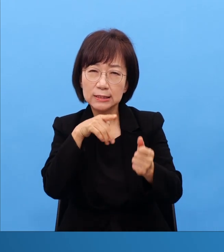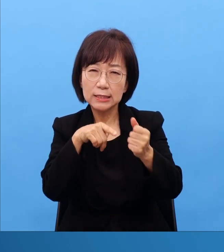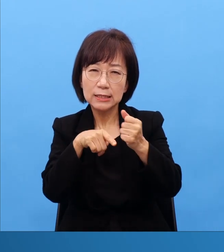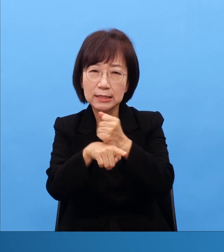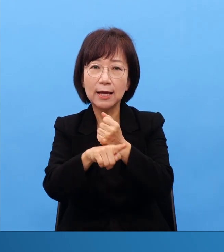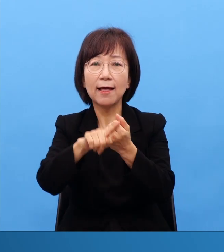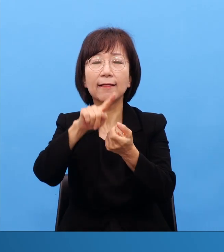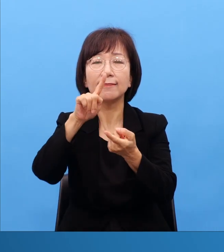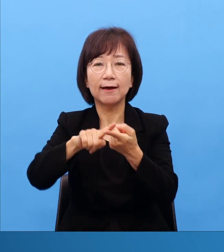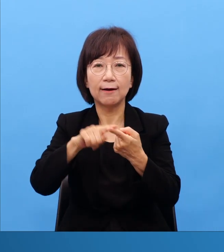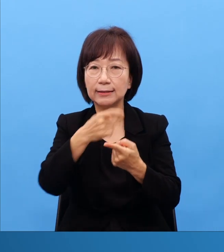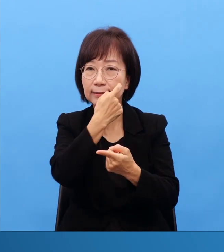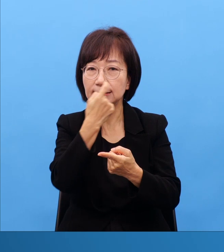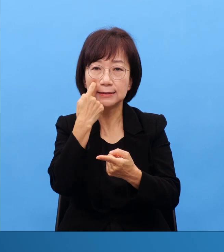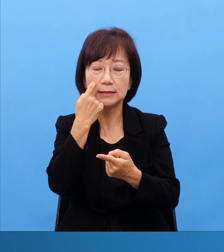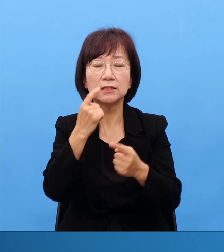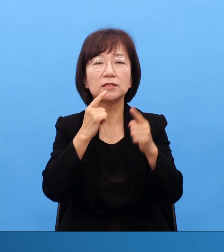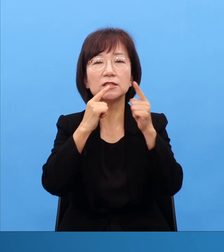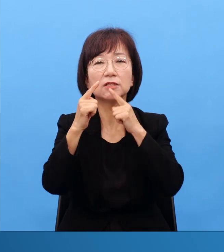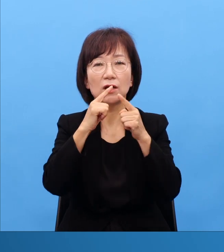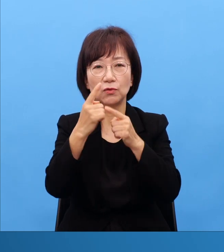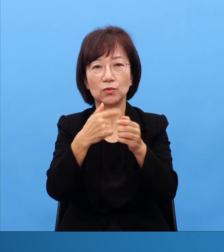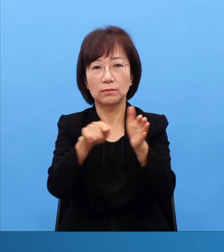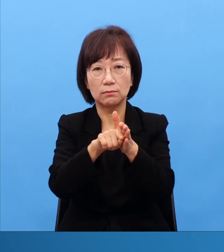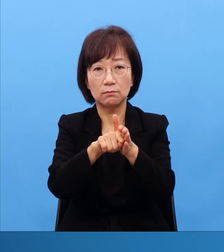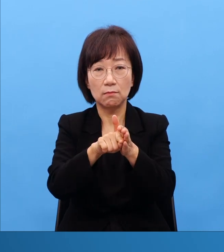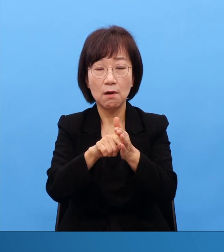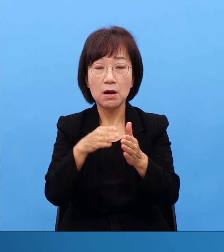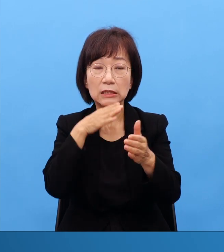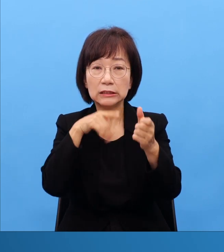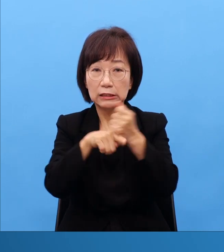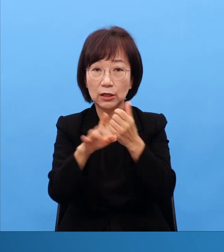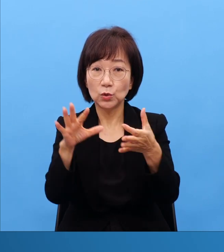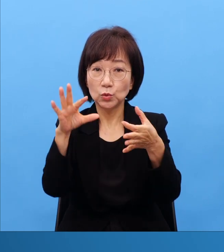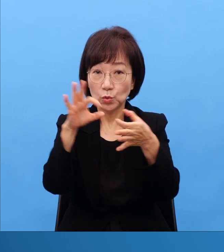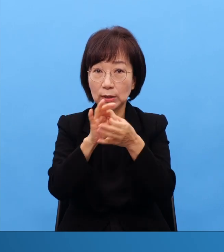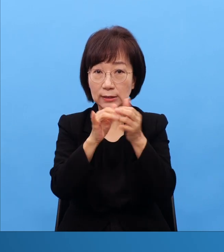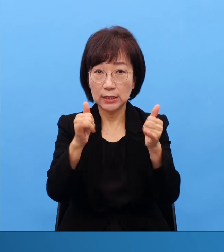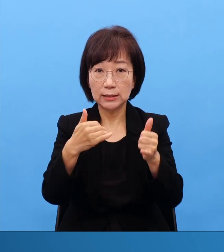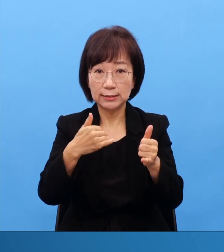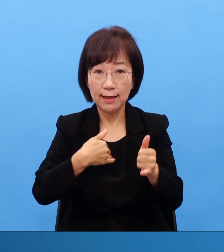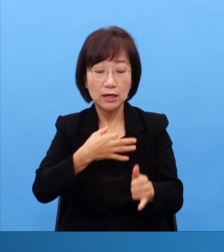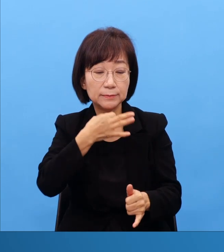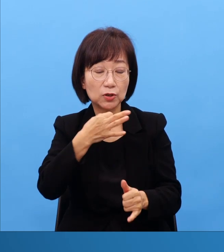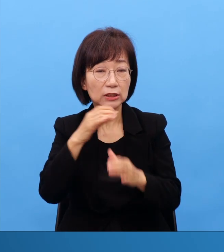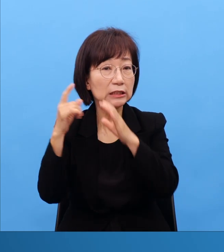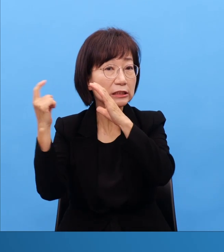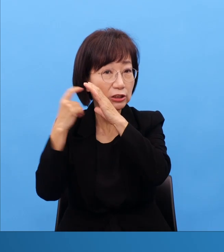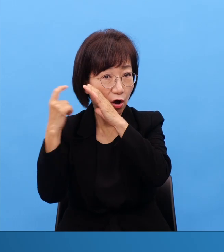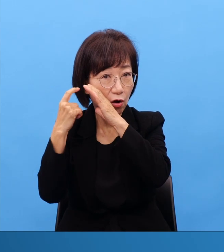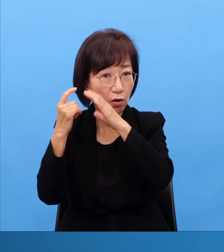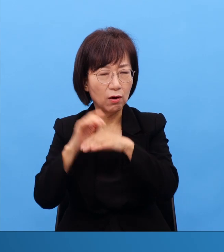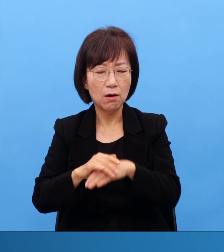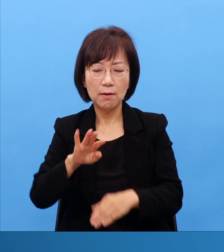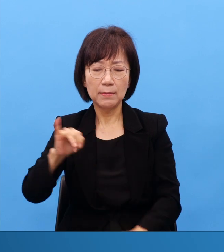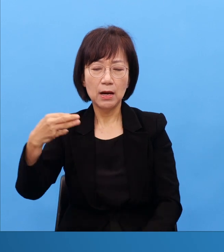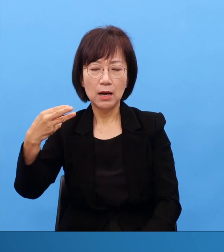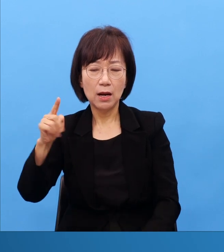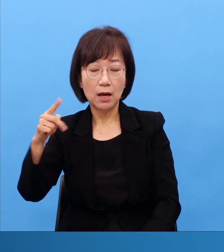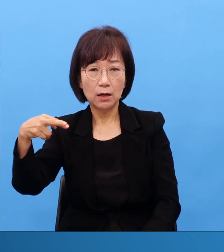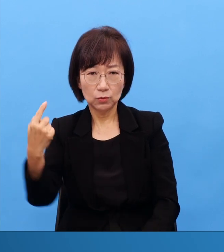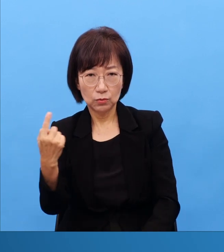대하여 증언하려 함이로라. 무릇 진리에 속한 자는 내 음성을 듣느니라 하신대 빌라도가